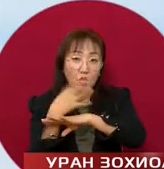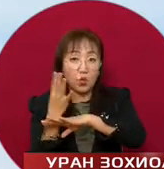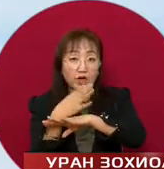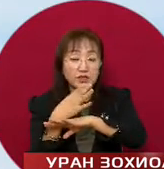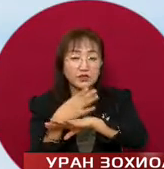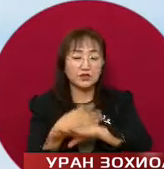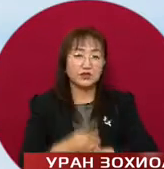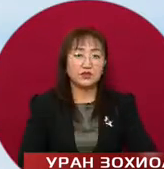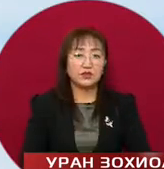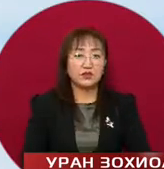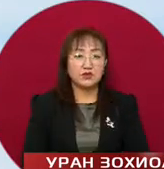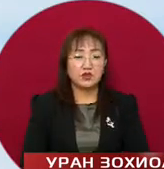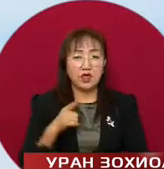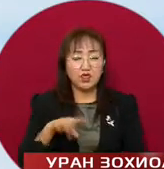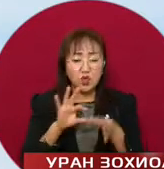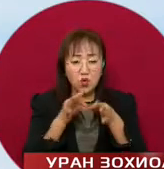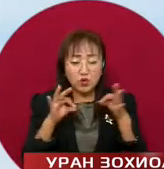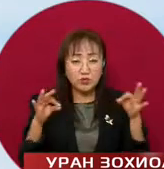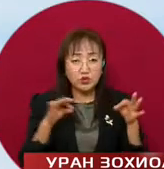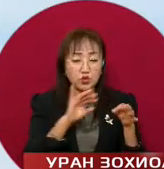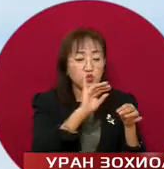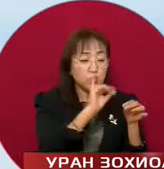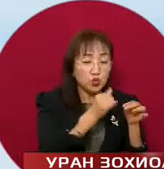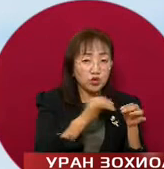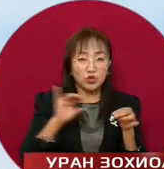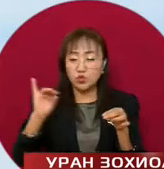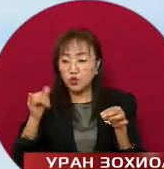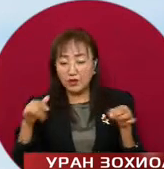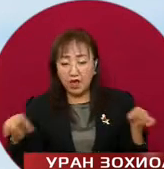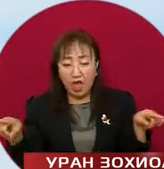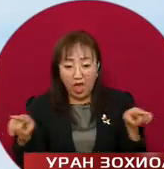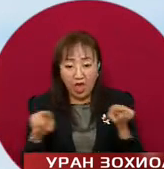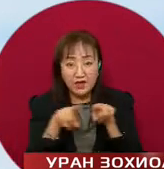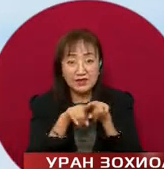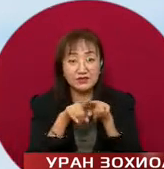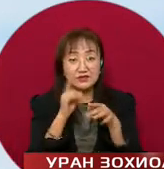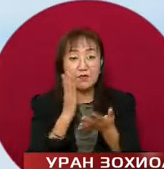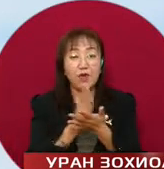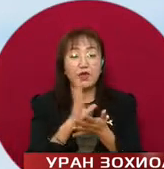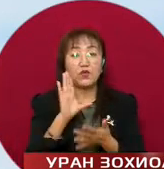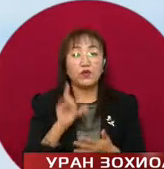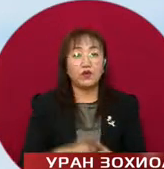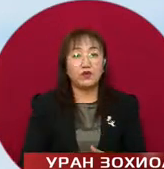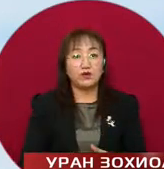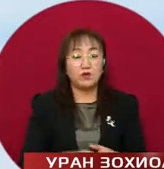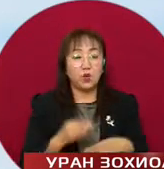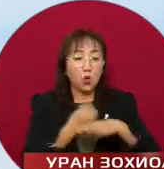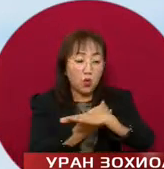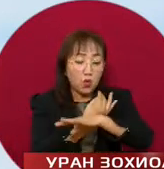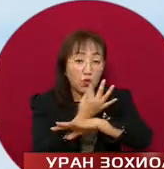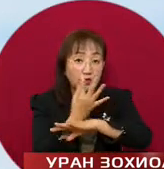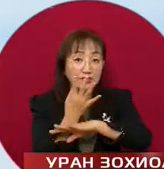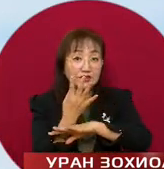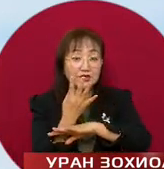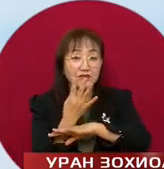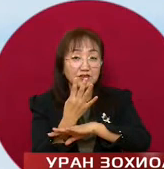За энэ үйлбэрт юутай адилхан байна хүүхдүүдээ? За хургалж мөчрлөн ургадаг